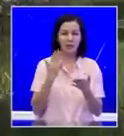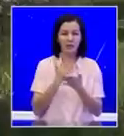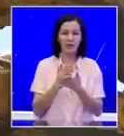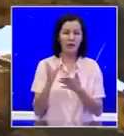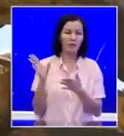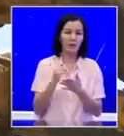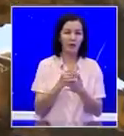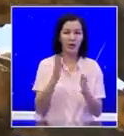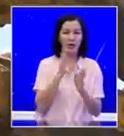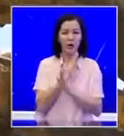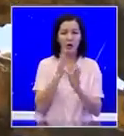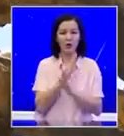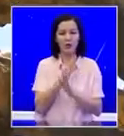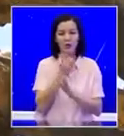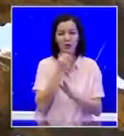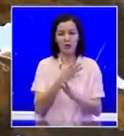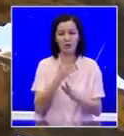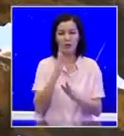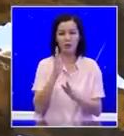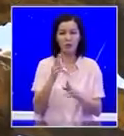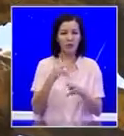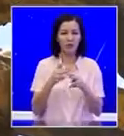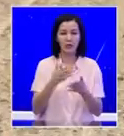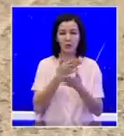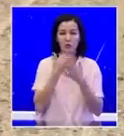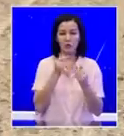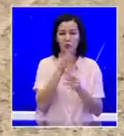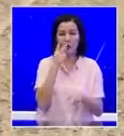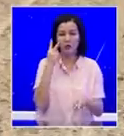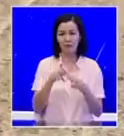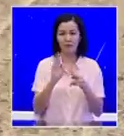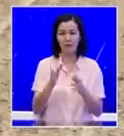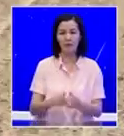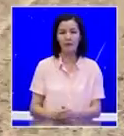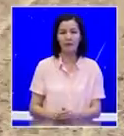райы қолайлы болса, дала жұмыстарын мерзімде аяқтаулары тиіс.